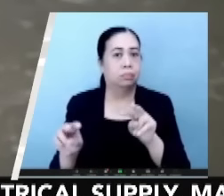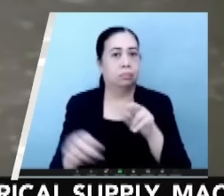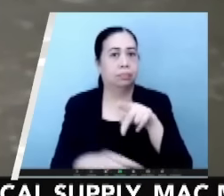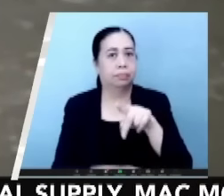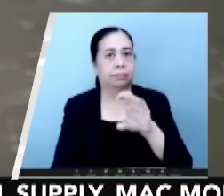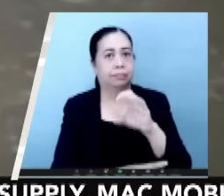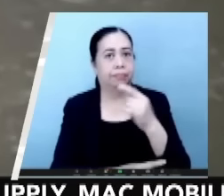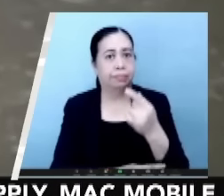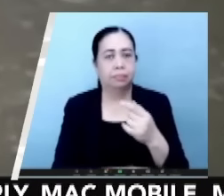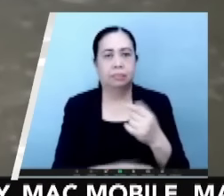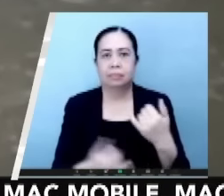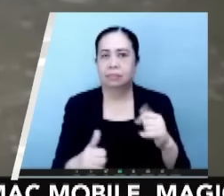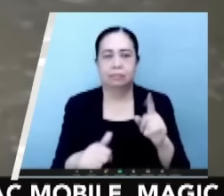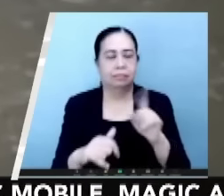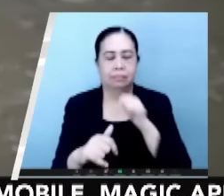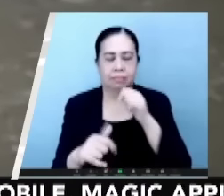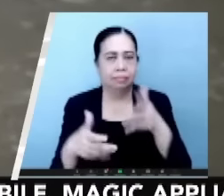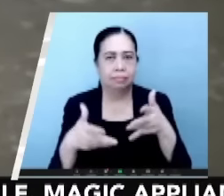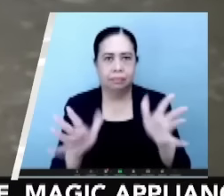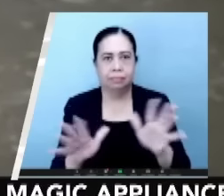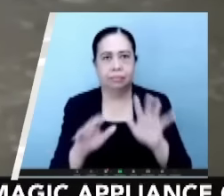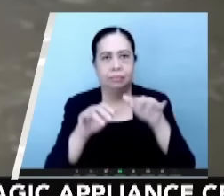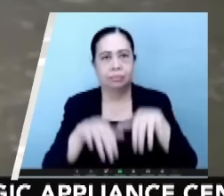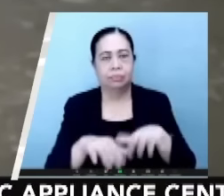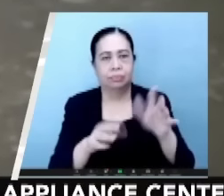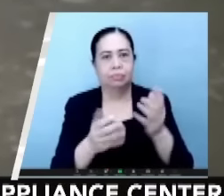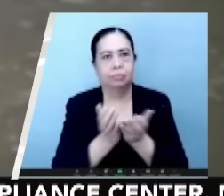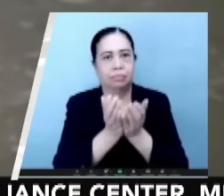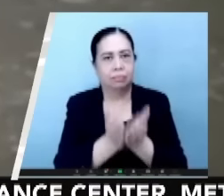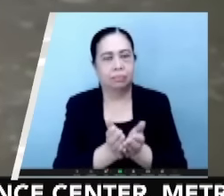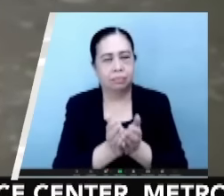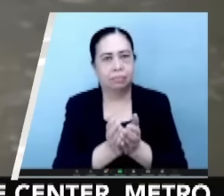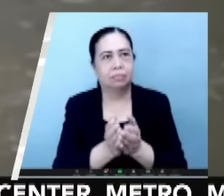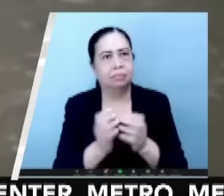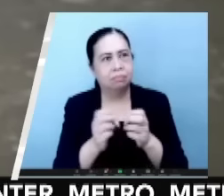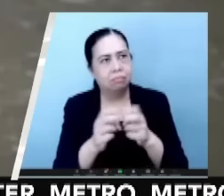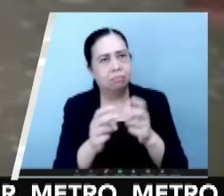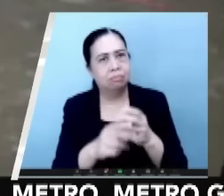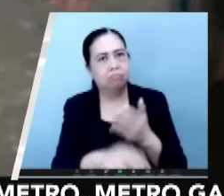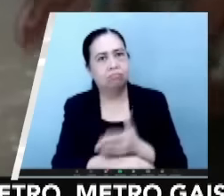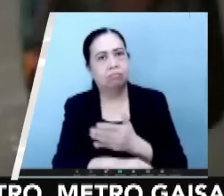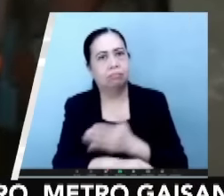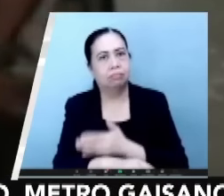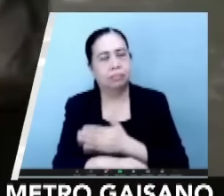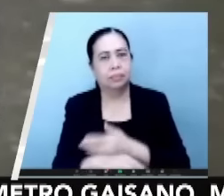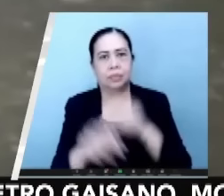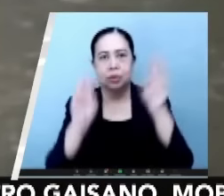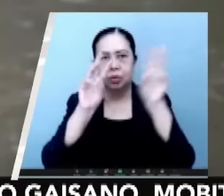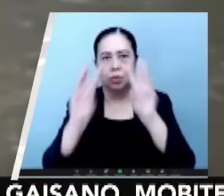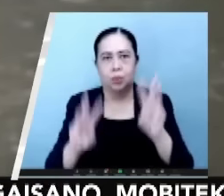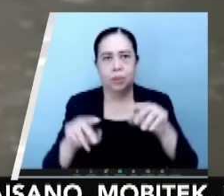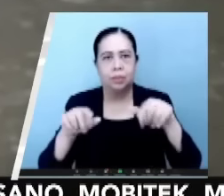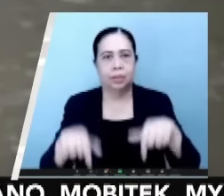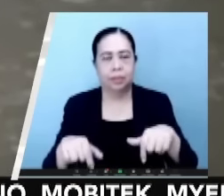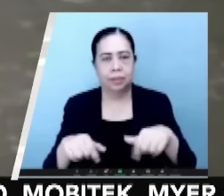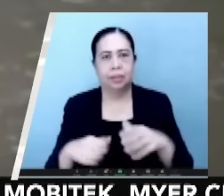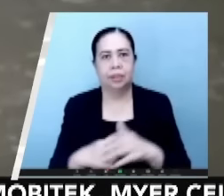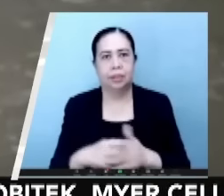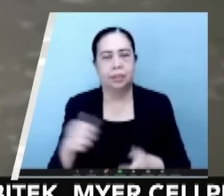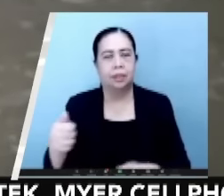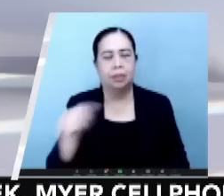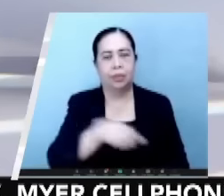kasi pinapayagan na pumalaot ang mga mangingisda kahit mga unti-unti nang gumaganda ang panahon dito sa probinsya ng Aurora.